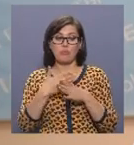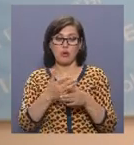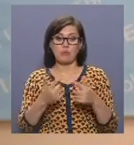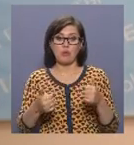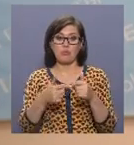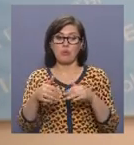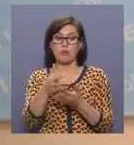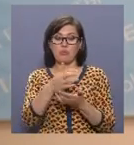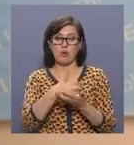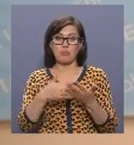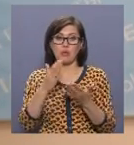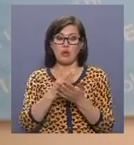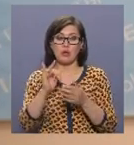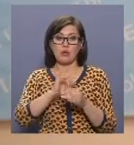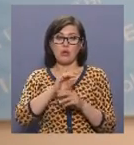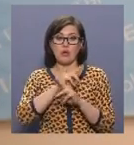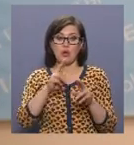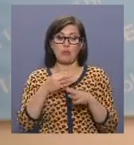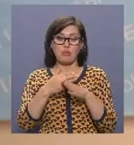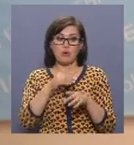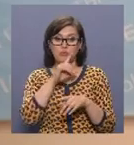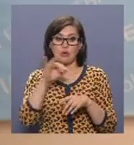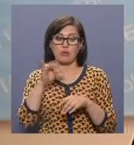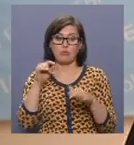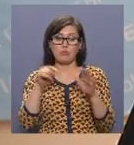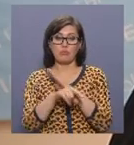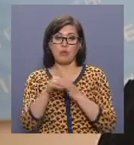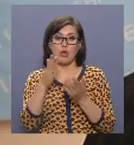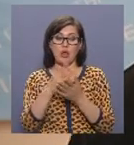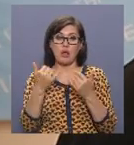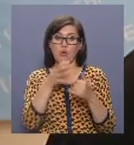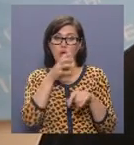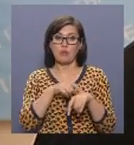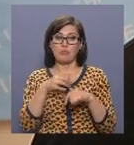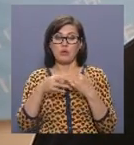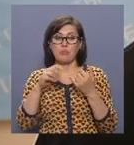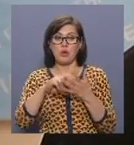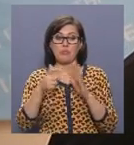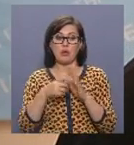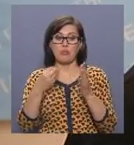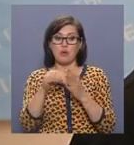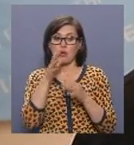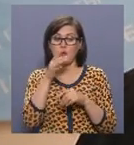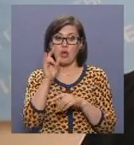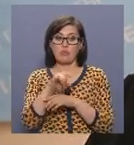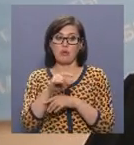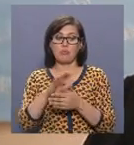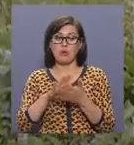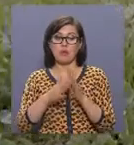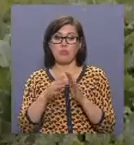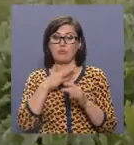жұрттан ақша жинап алады. Кейін ешкімге көмек көрсетпестен қашып кетеді. Қазіргі таңда жер мен пәтер сатып алу кезінде алдайтын жағдайлар